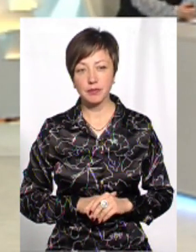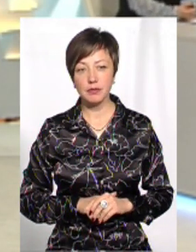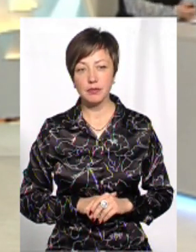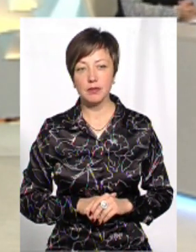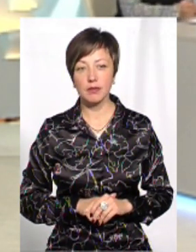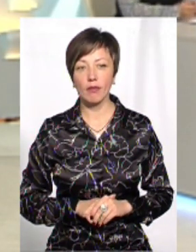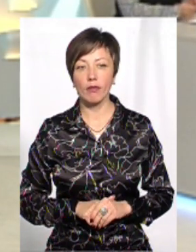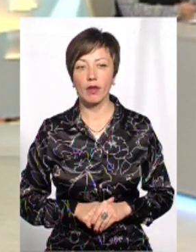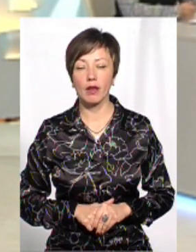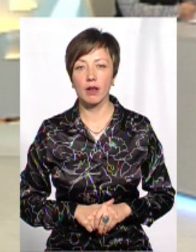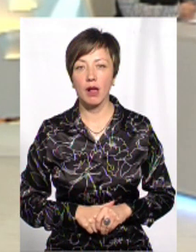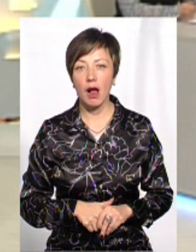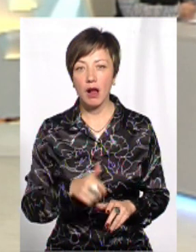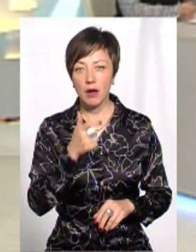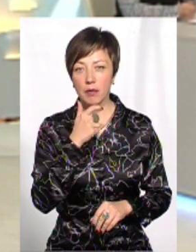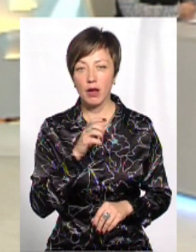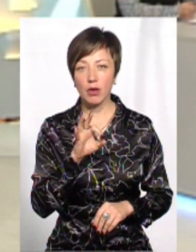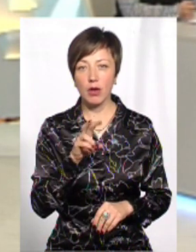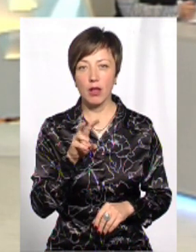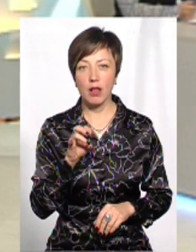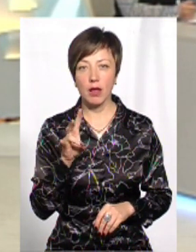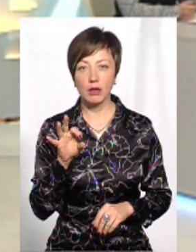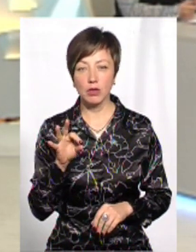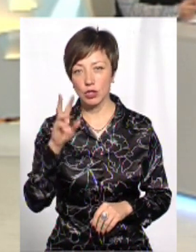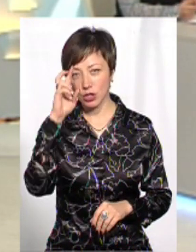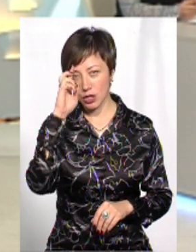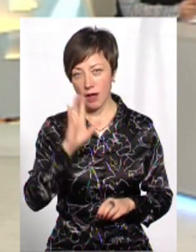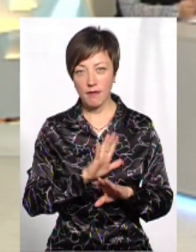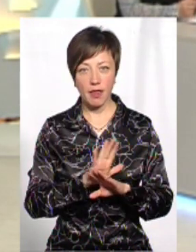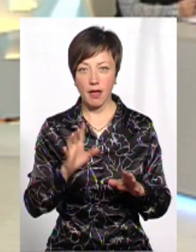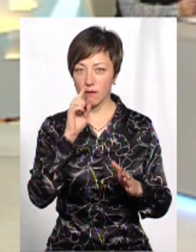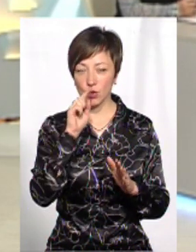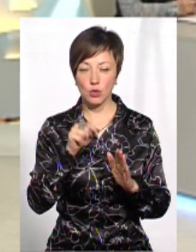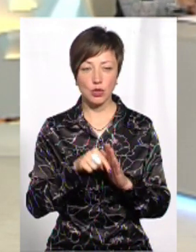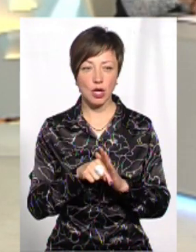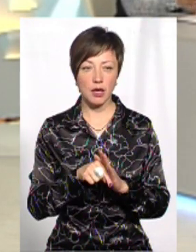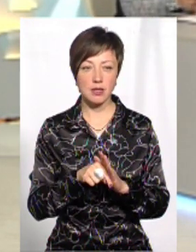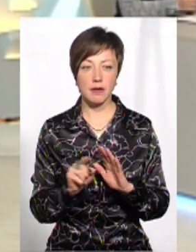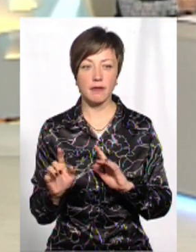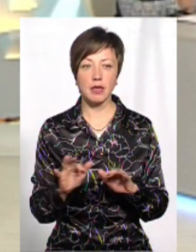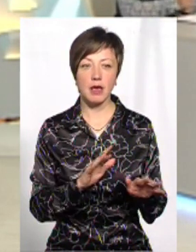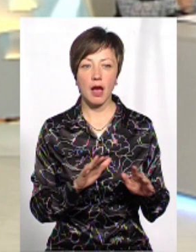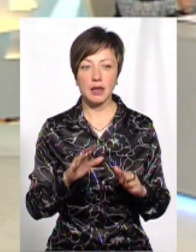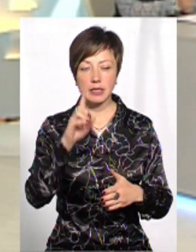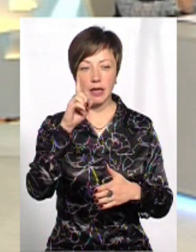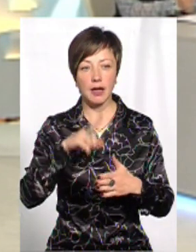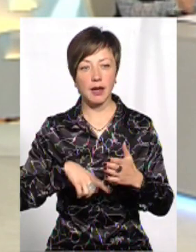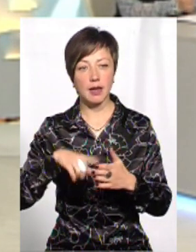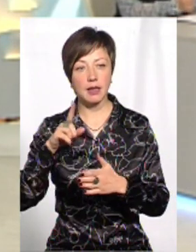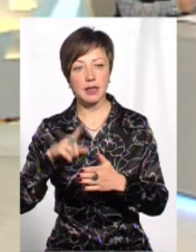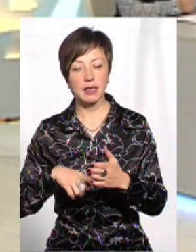Пані Олено, і все-таки держава не втручається в діяльність